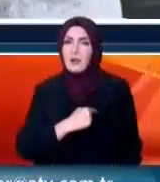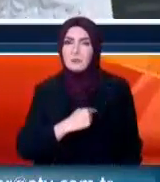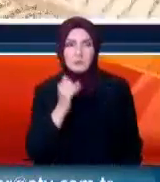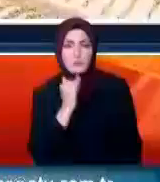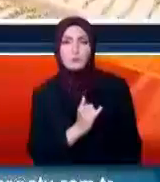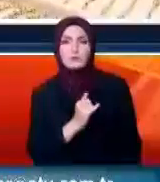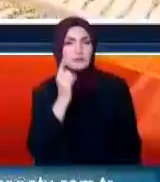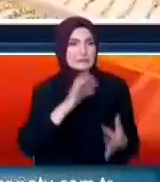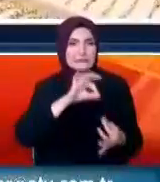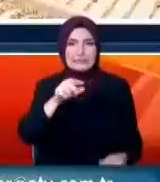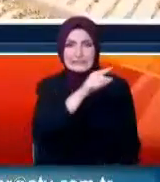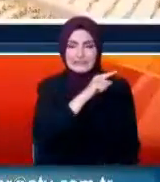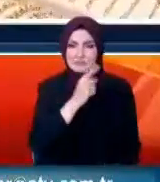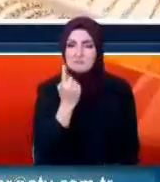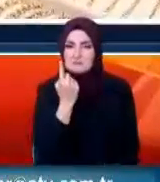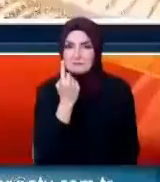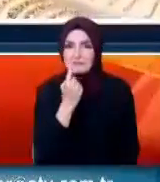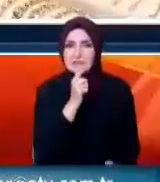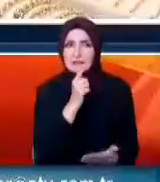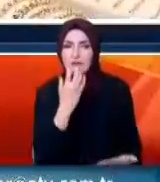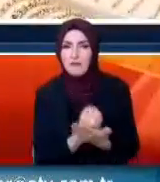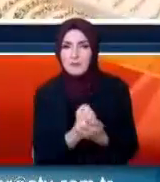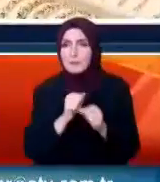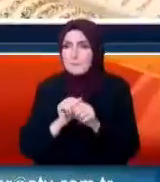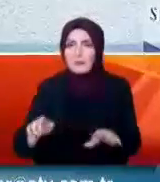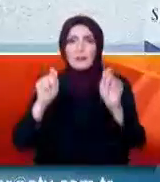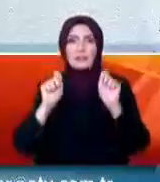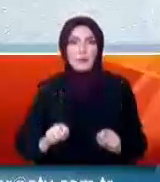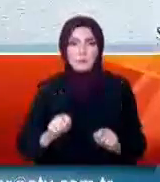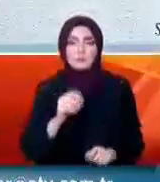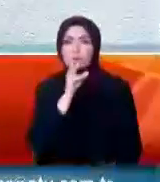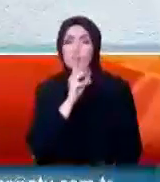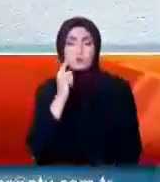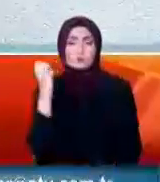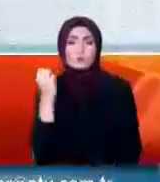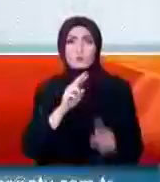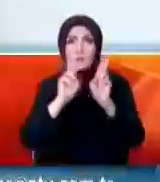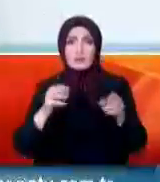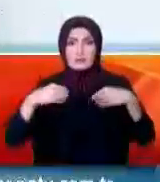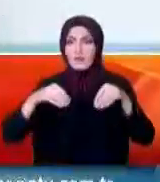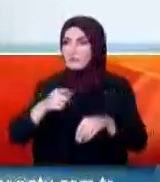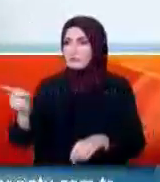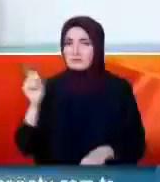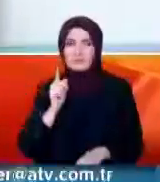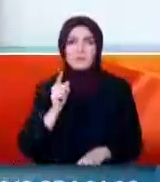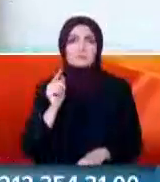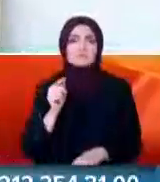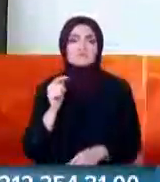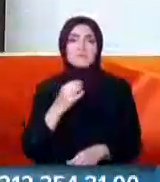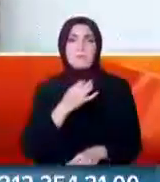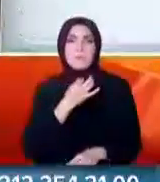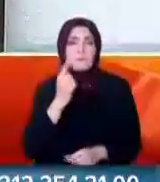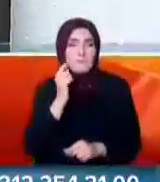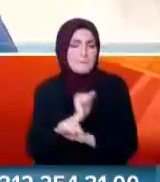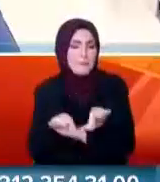bir ses kaydı göndermesiyle oluşan bu durum 300 tane esnafımızı mağdur etti. WhatsApp grubunda herhalde konuşulan bayanların